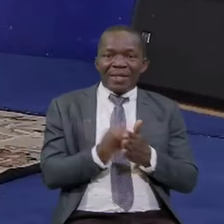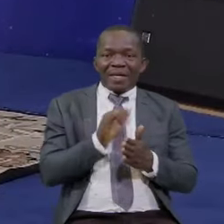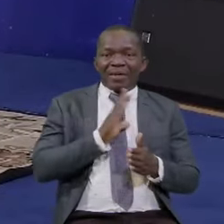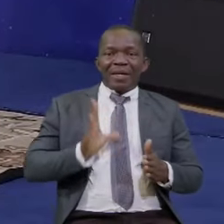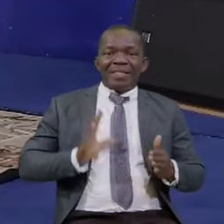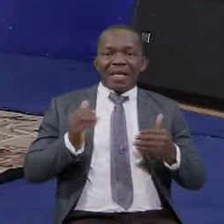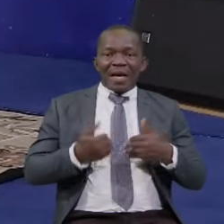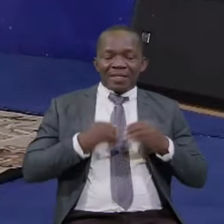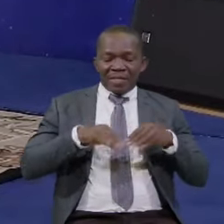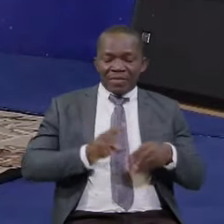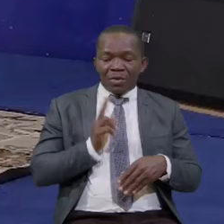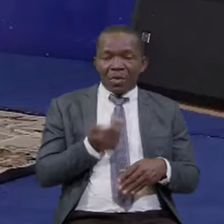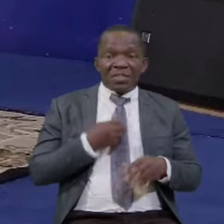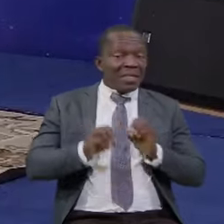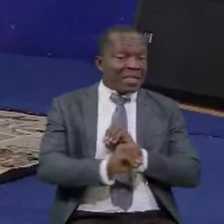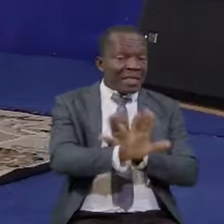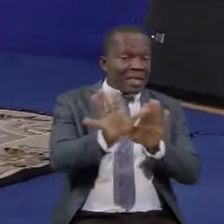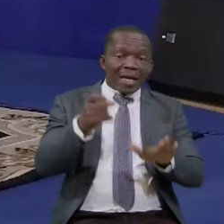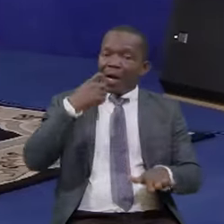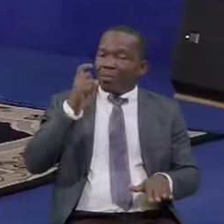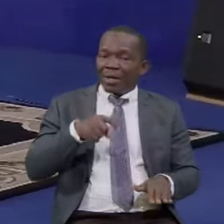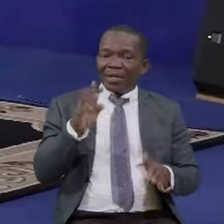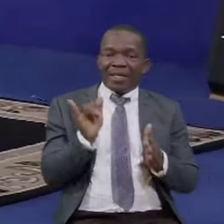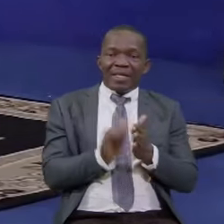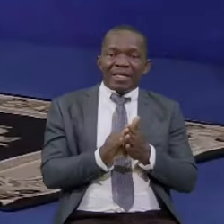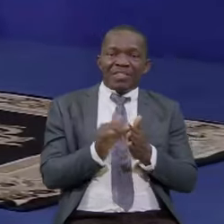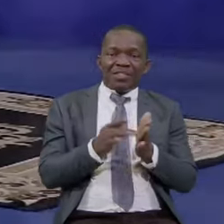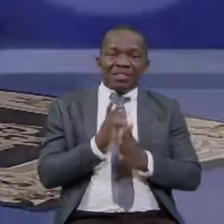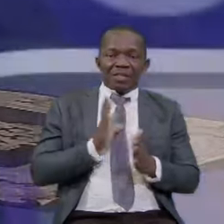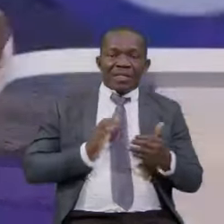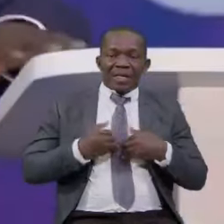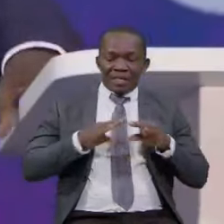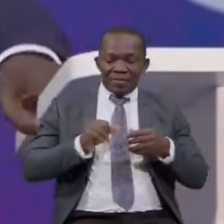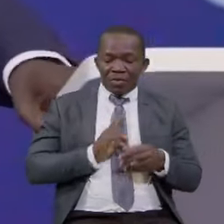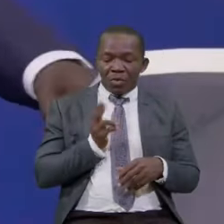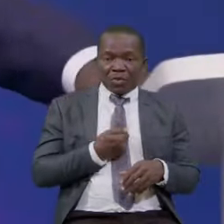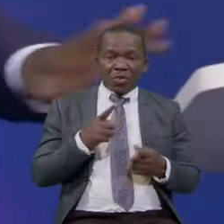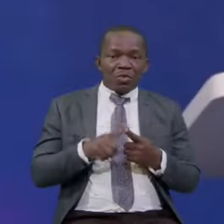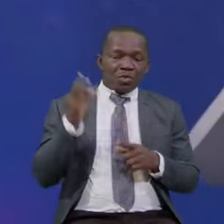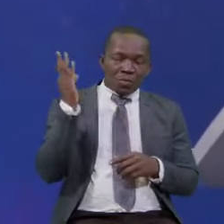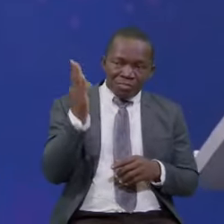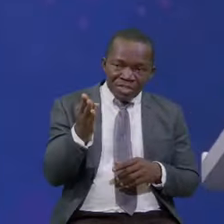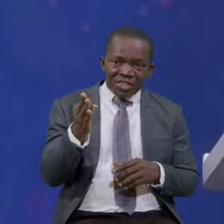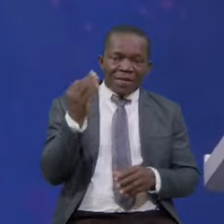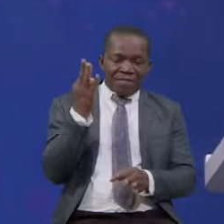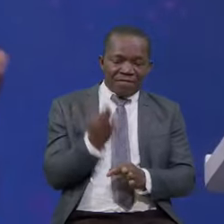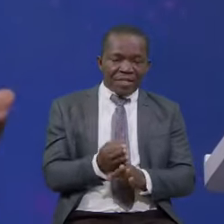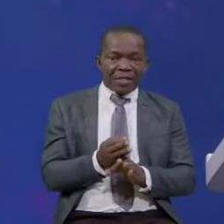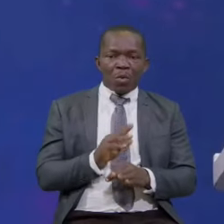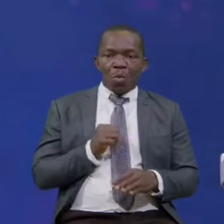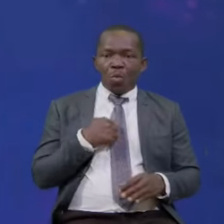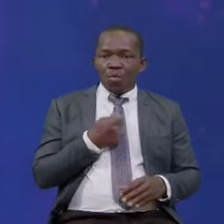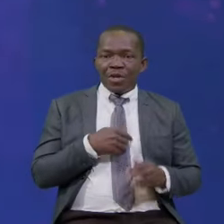du ministère de la foi de ministère de la foi nous ne sommes pas là pour transmettre le doute d'autres lisent la Bible et ils